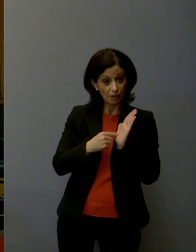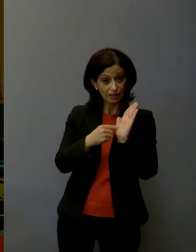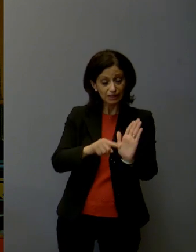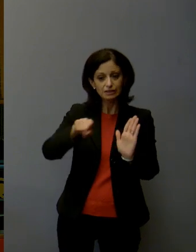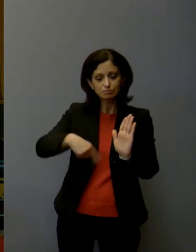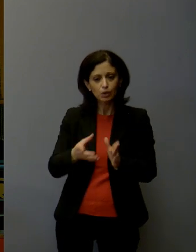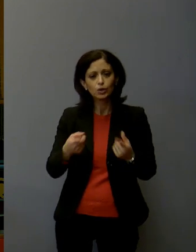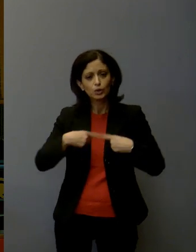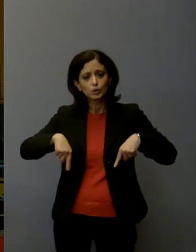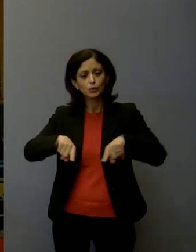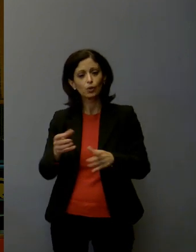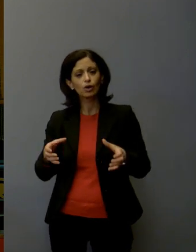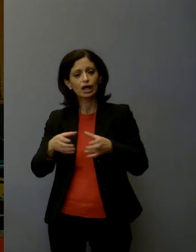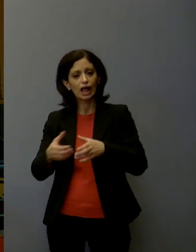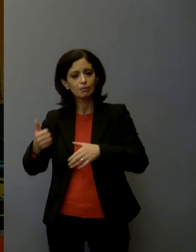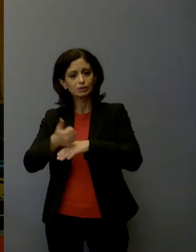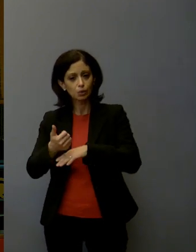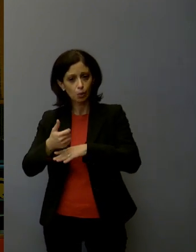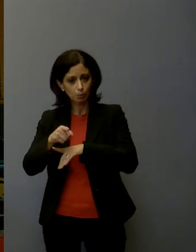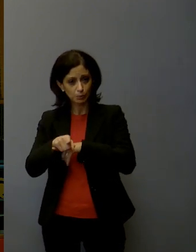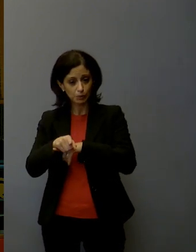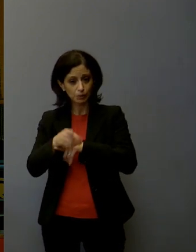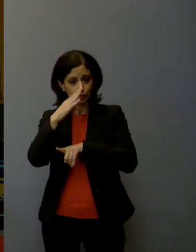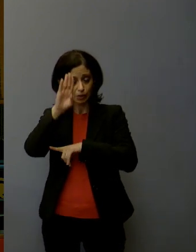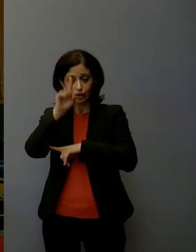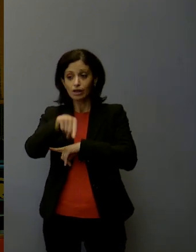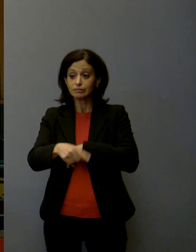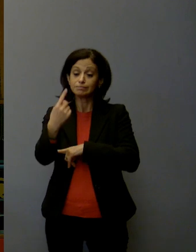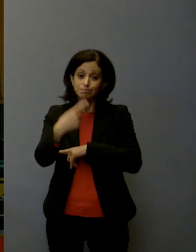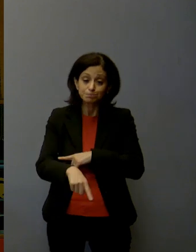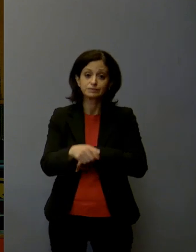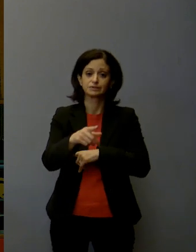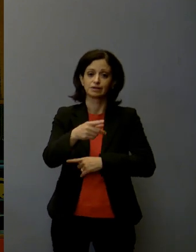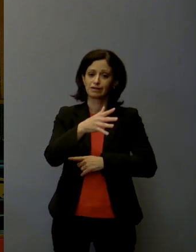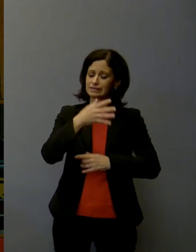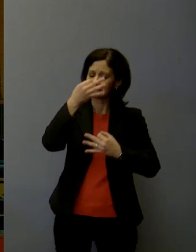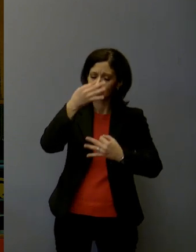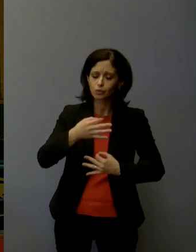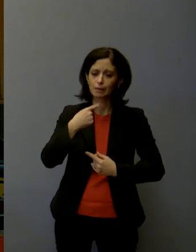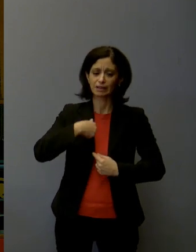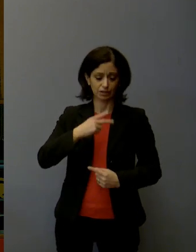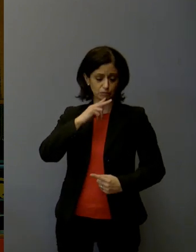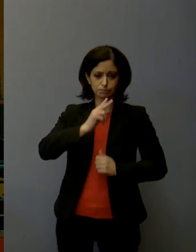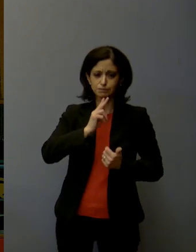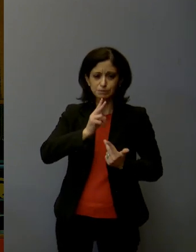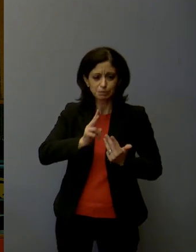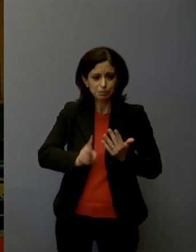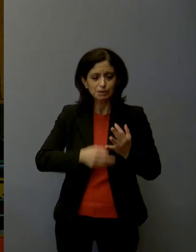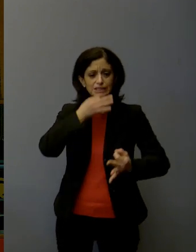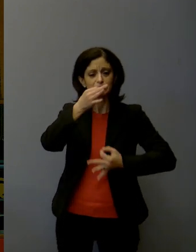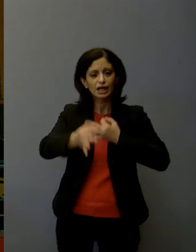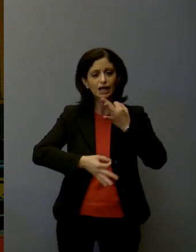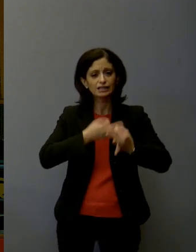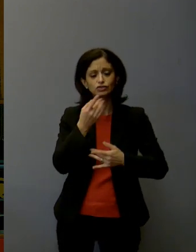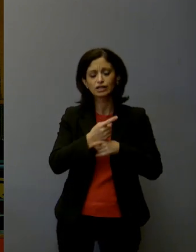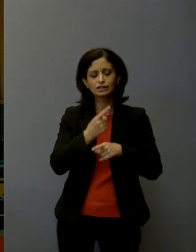in capigruppo e lì sarà sarà il luogo dove sicuramente darò darò tutte le spiegazioni